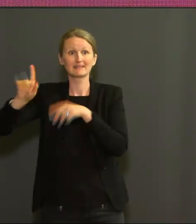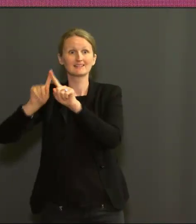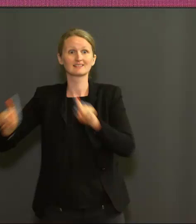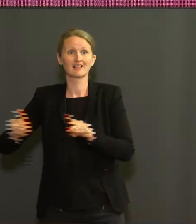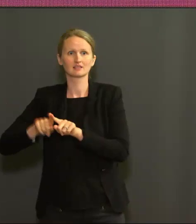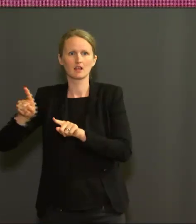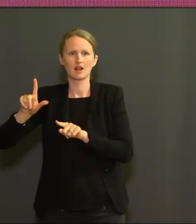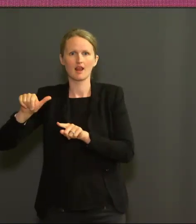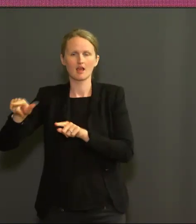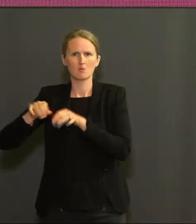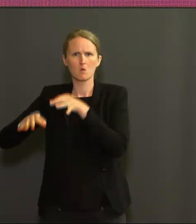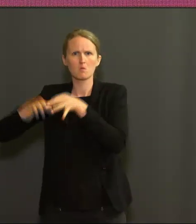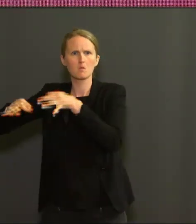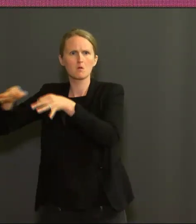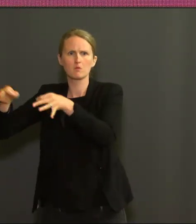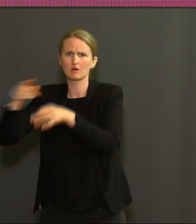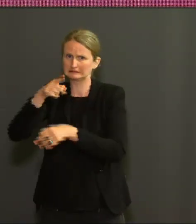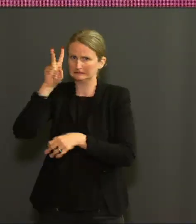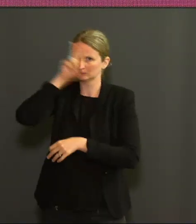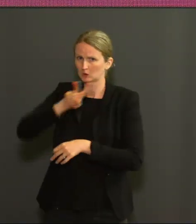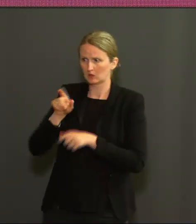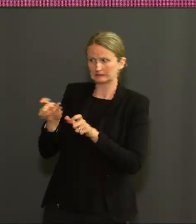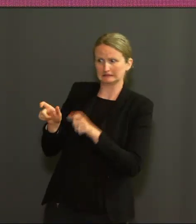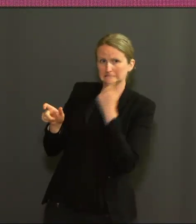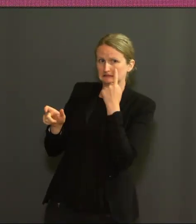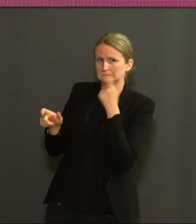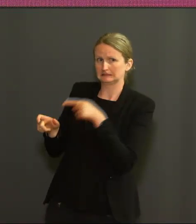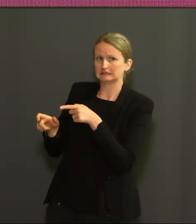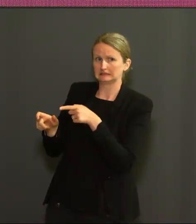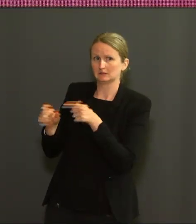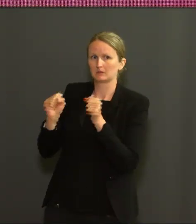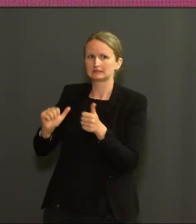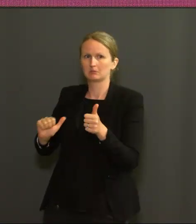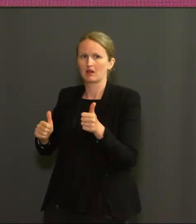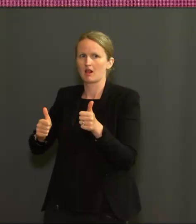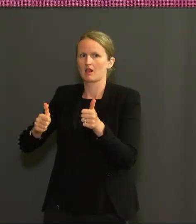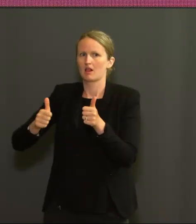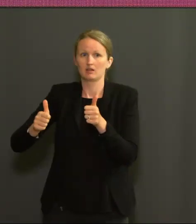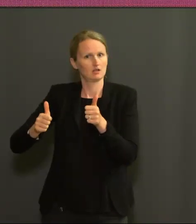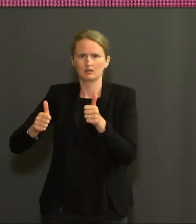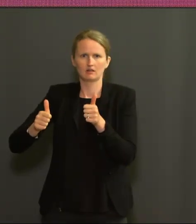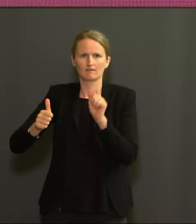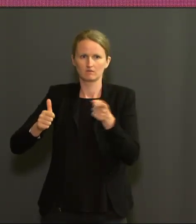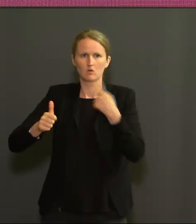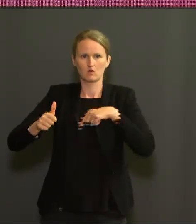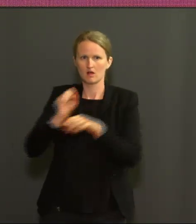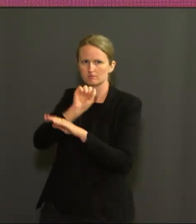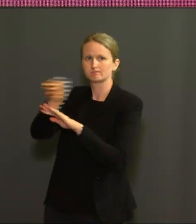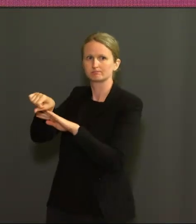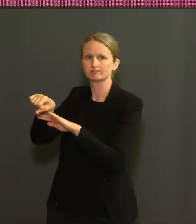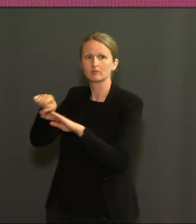a relancé le chronomètre et un défi nous attend. Celui de maintenir nos